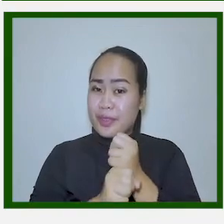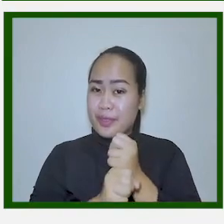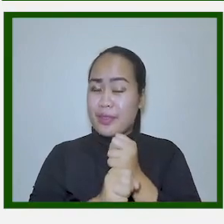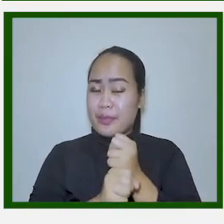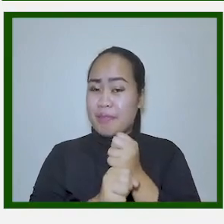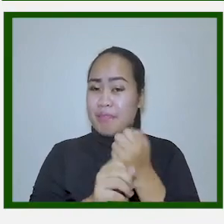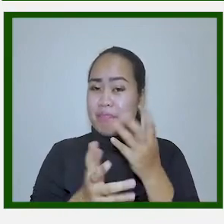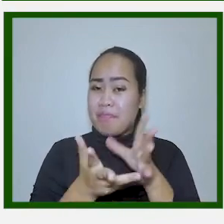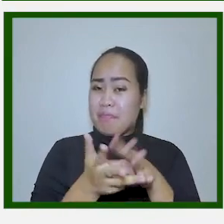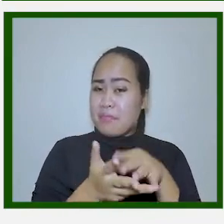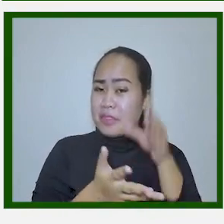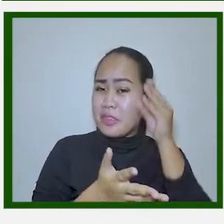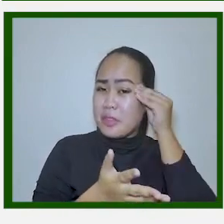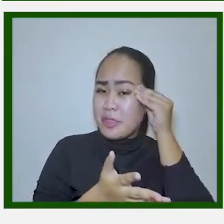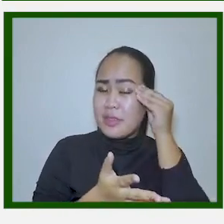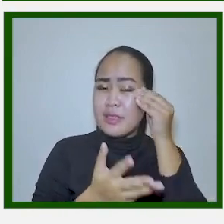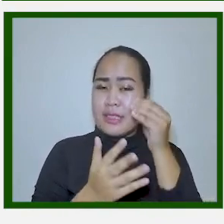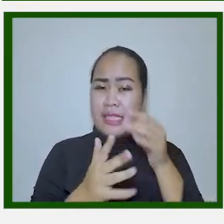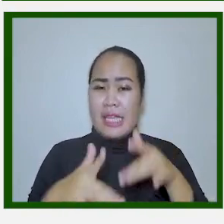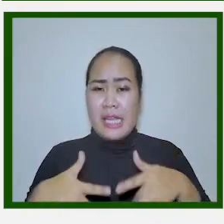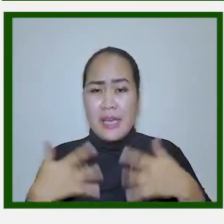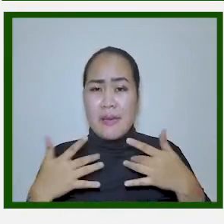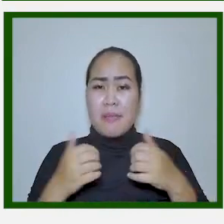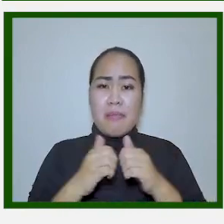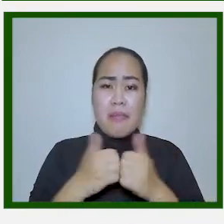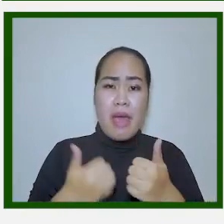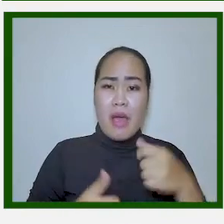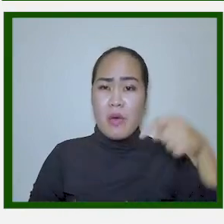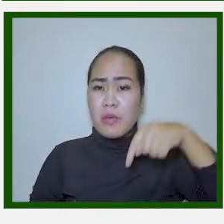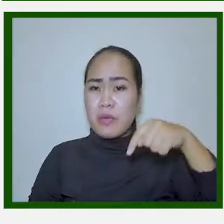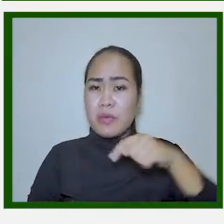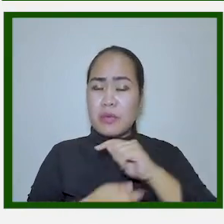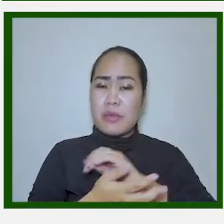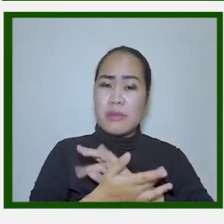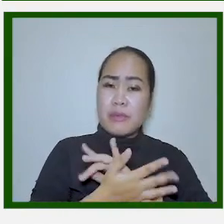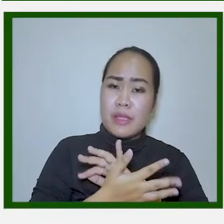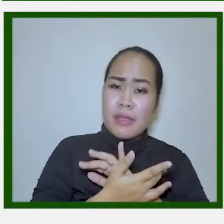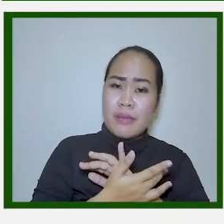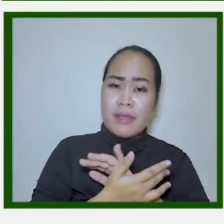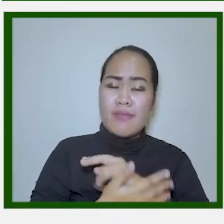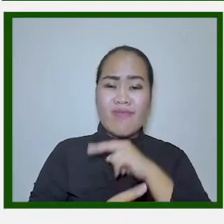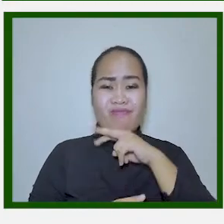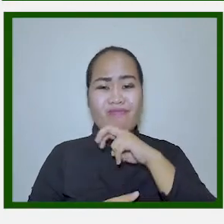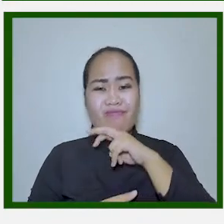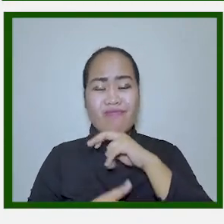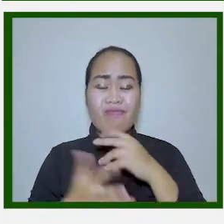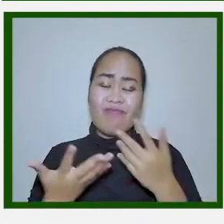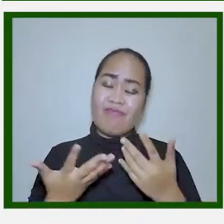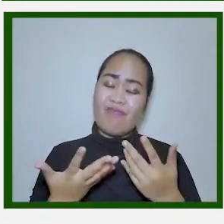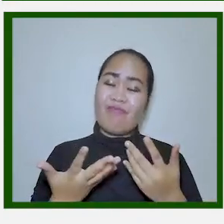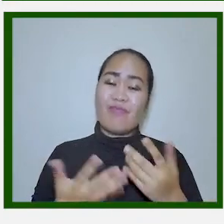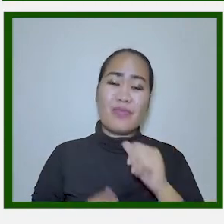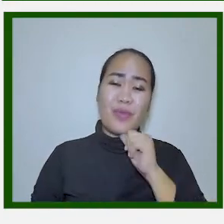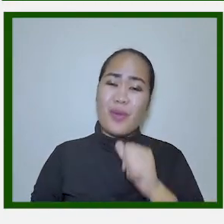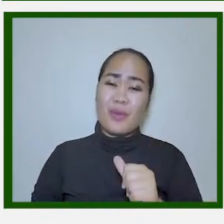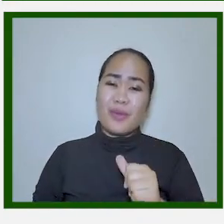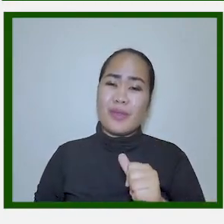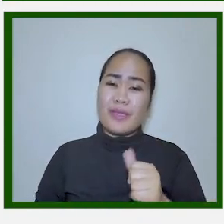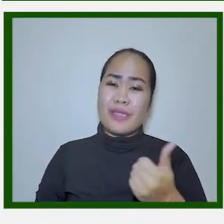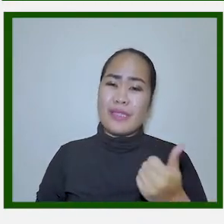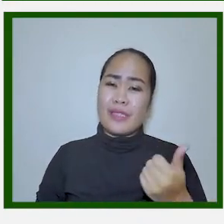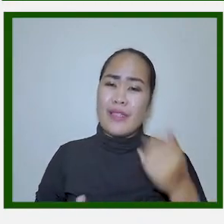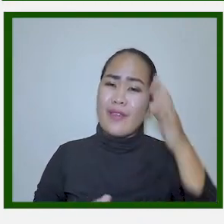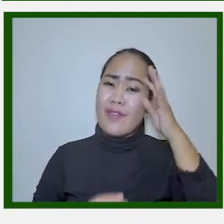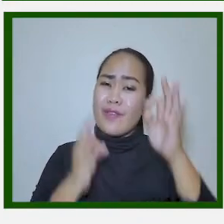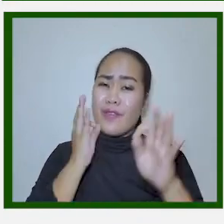ito. Wag na wag lang ho tayo mawawalan ng faith, no. Pananampalataya, 'di ba? Yan pa rin, no. Paulit-ulit ko, weekly